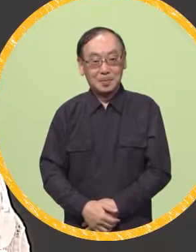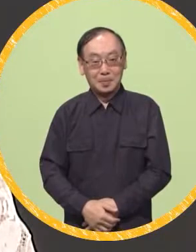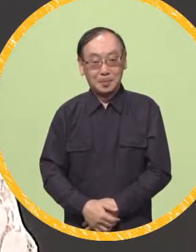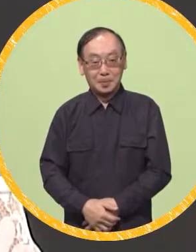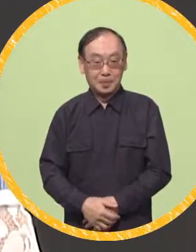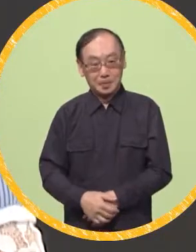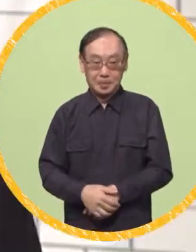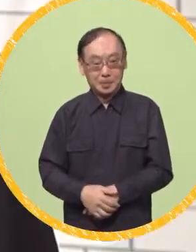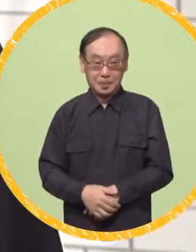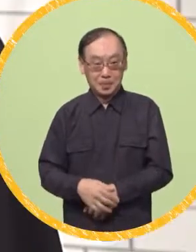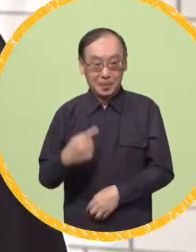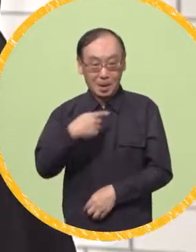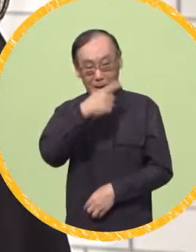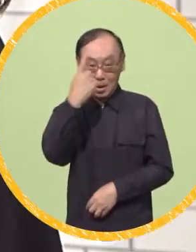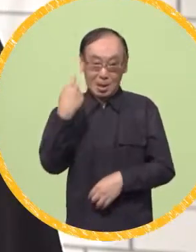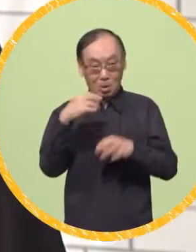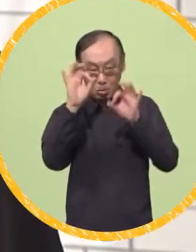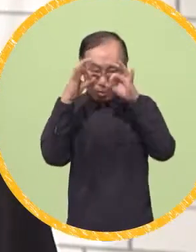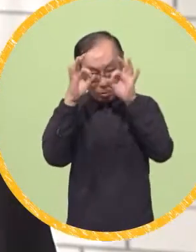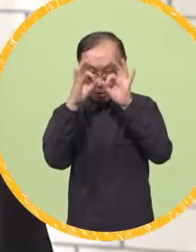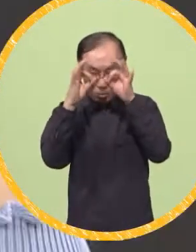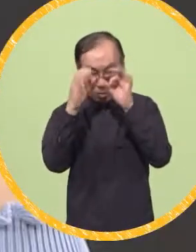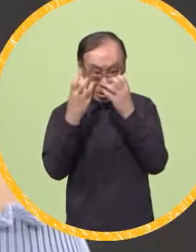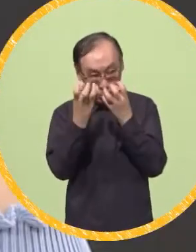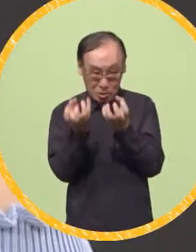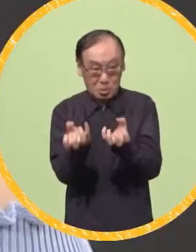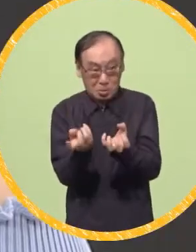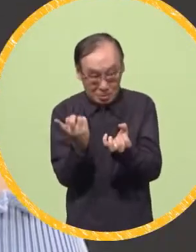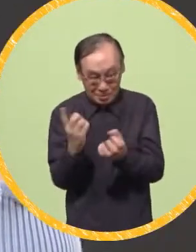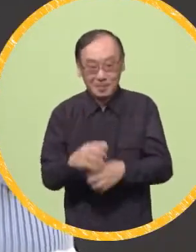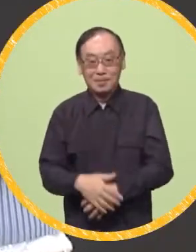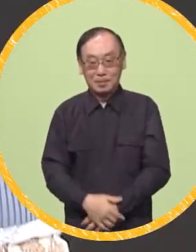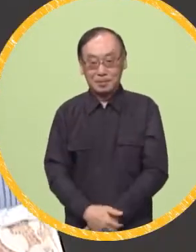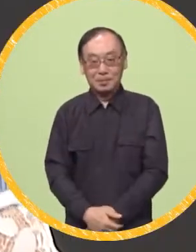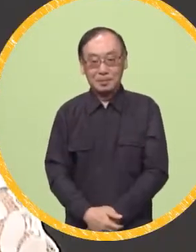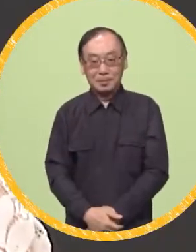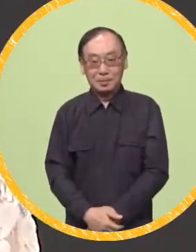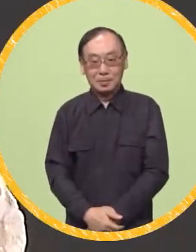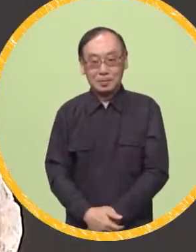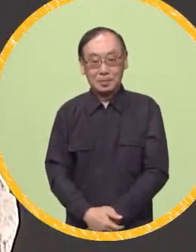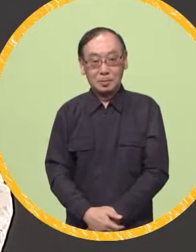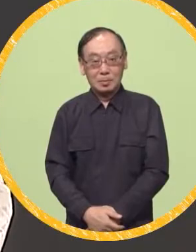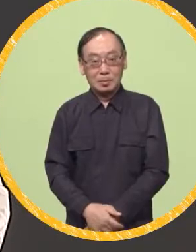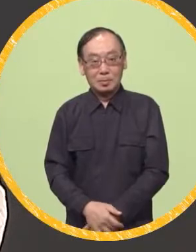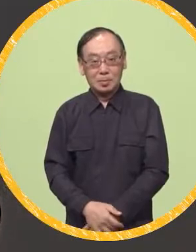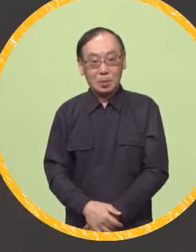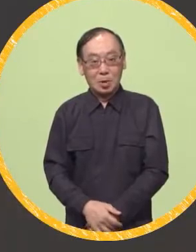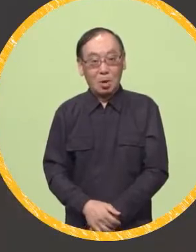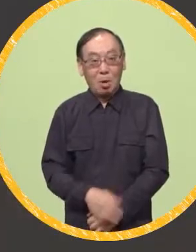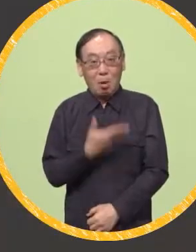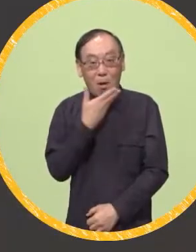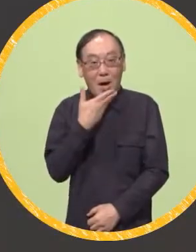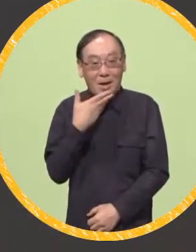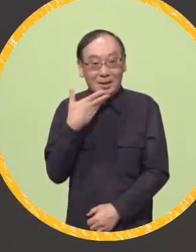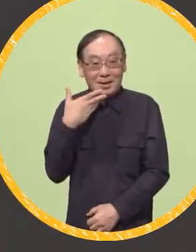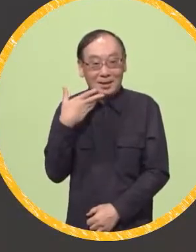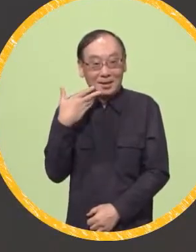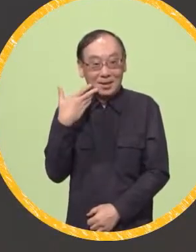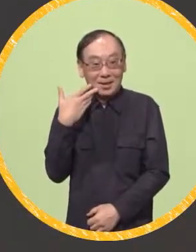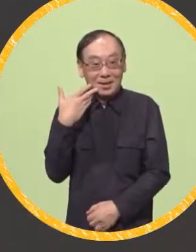このたって how 目がもう御馳走 megastar たいっどんどんいいいい